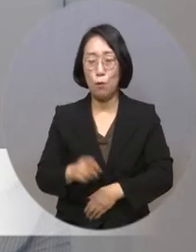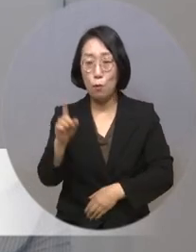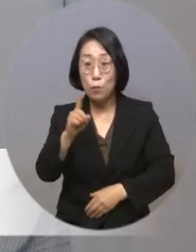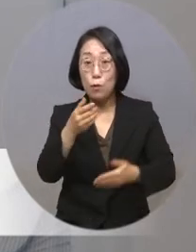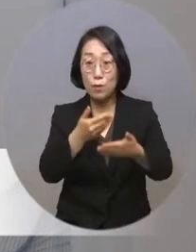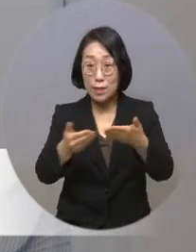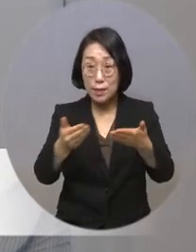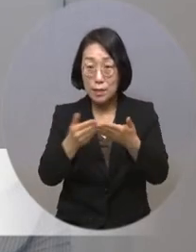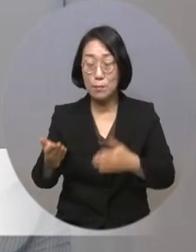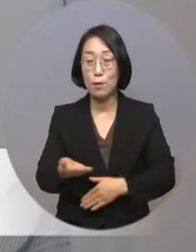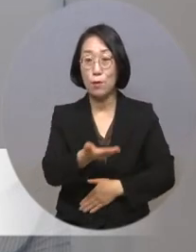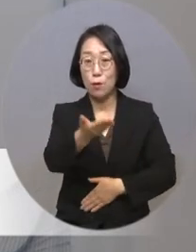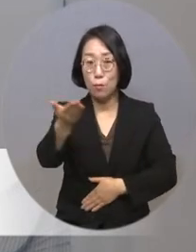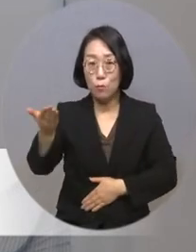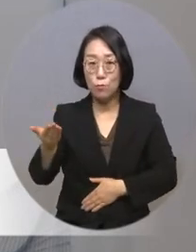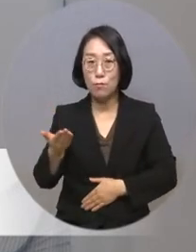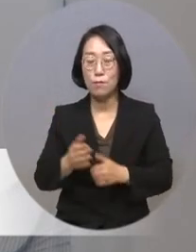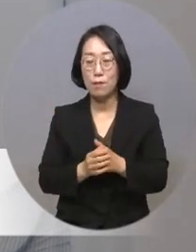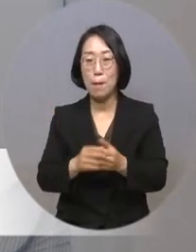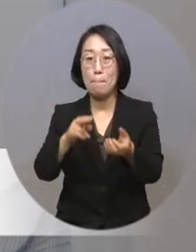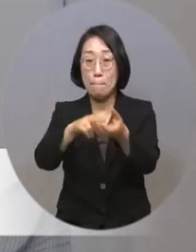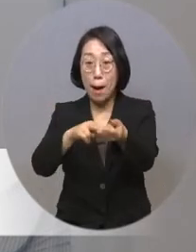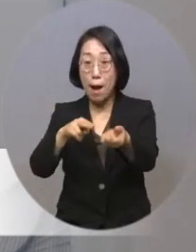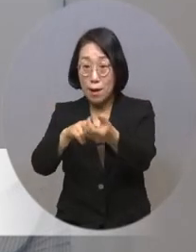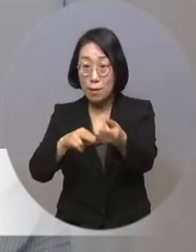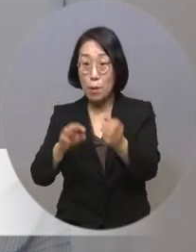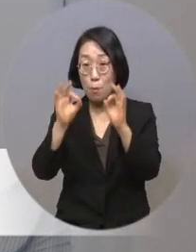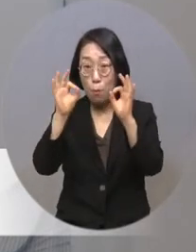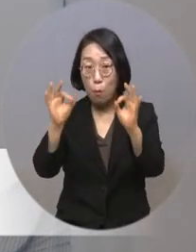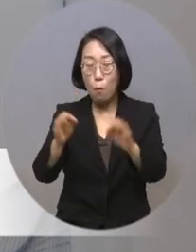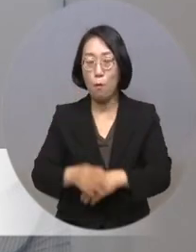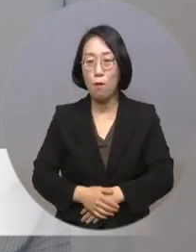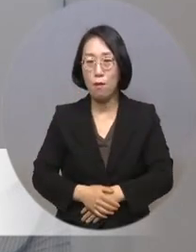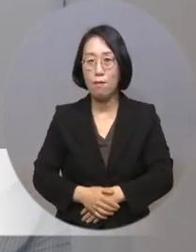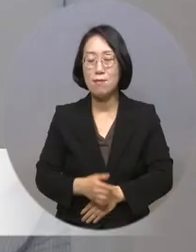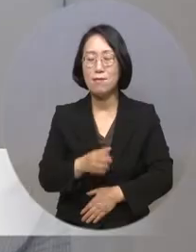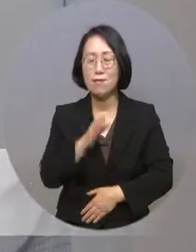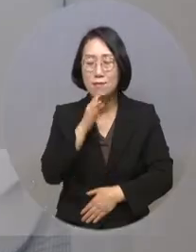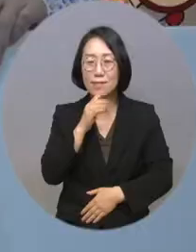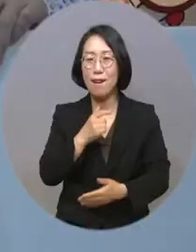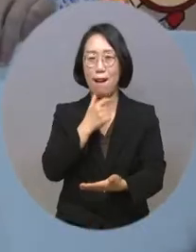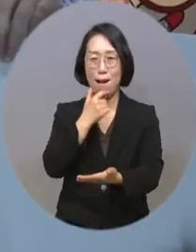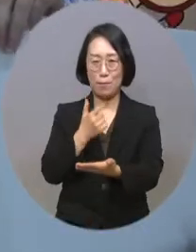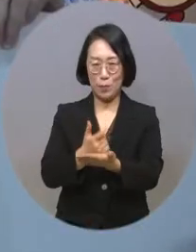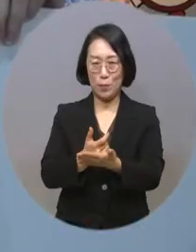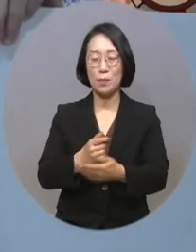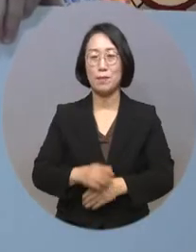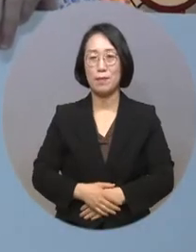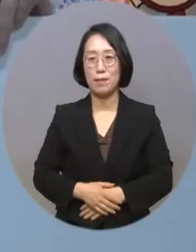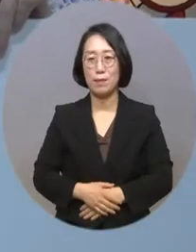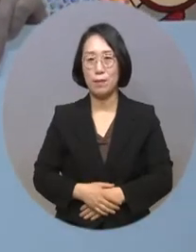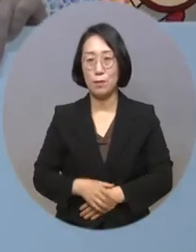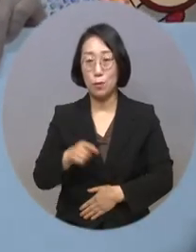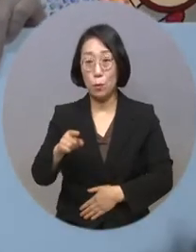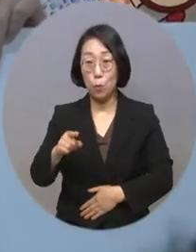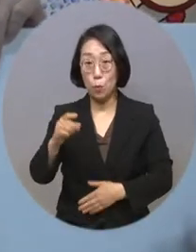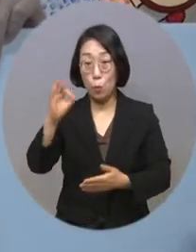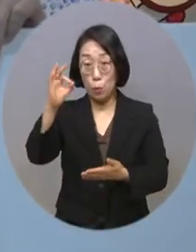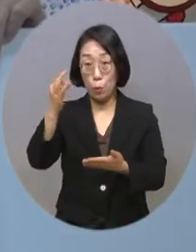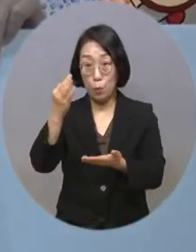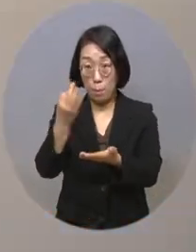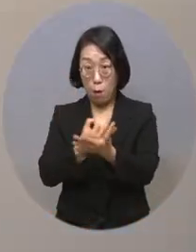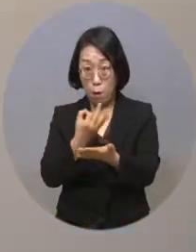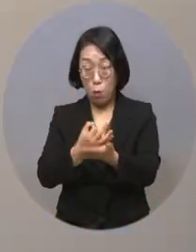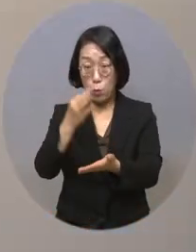많은 분들에게 팔리는 그런 모습들이 멋있다는 데 정말 감독 늘었습니다 또한 행사의 수익금 일부는